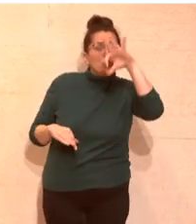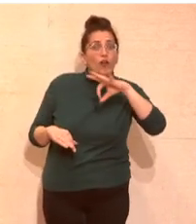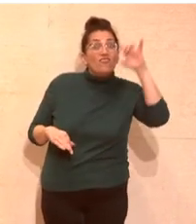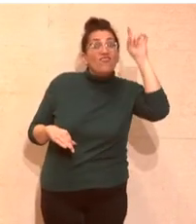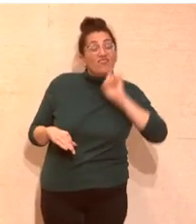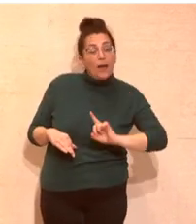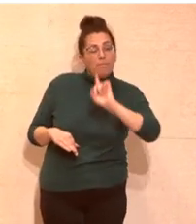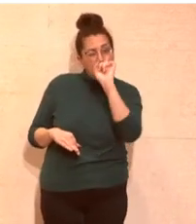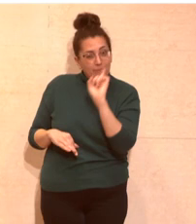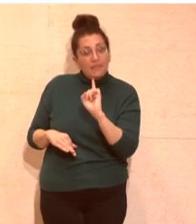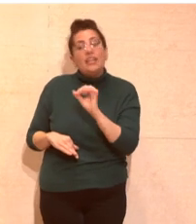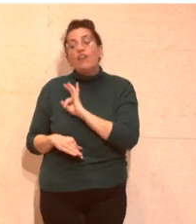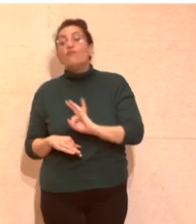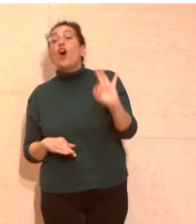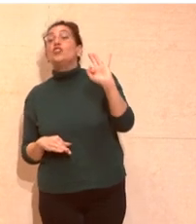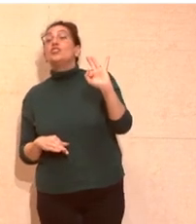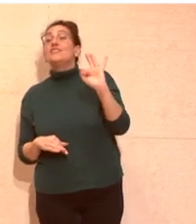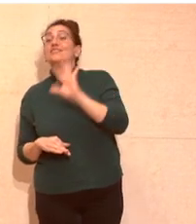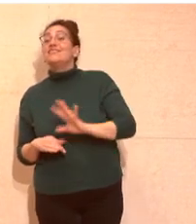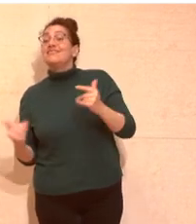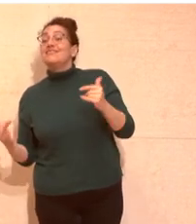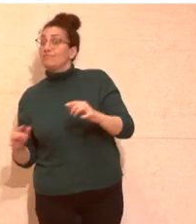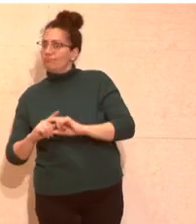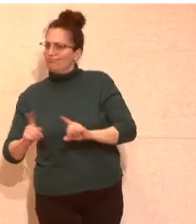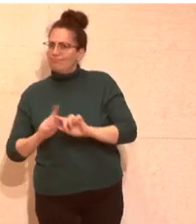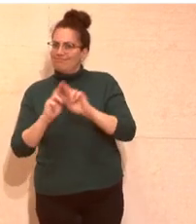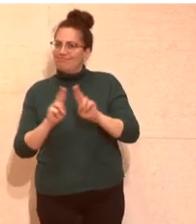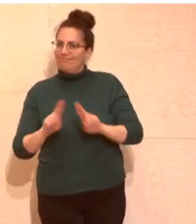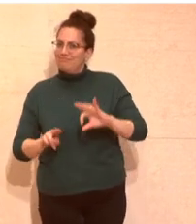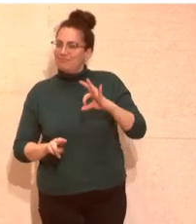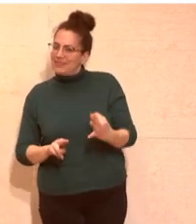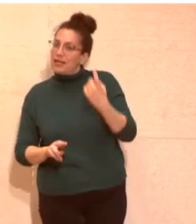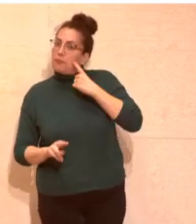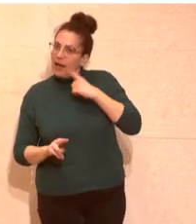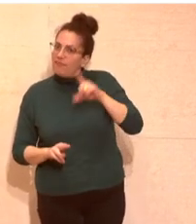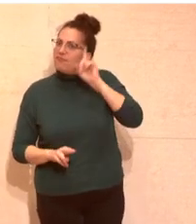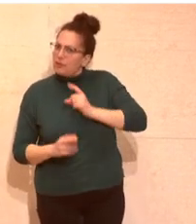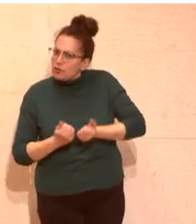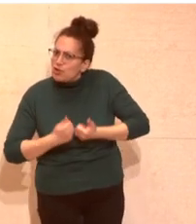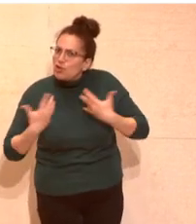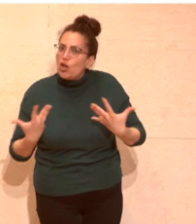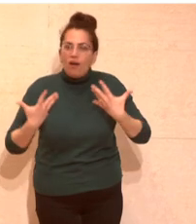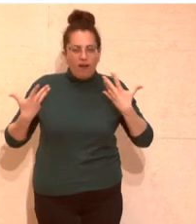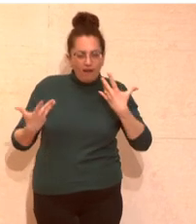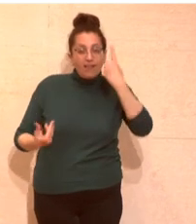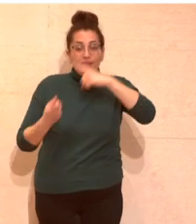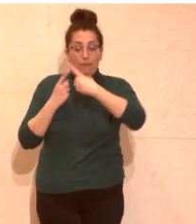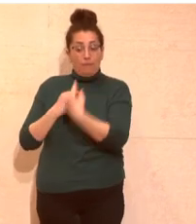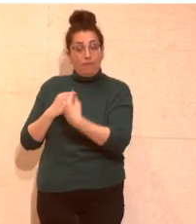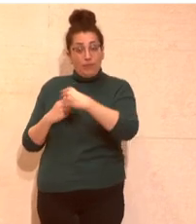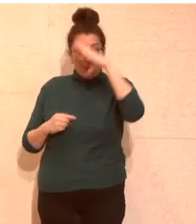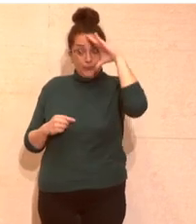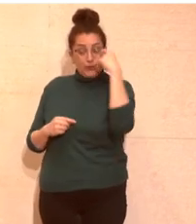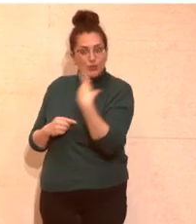mais internationale. Donc il faut savoir qu'effectivement, on est assez nombreuses à faire de la recherche sur le sommeil de l'enfant. Donc